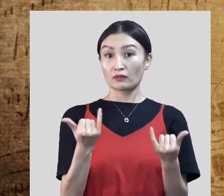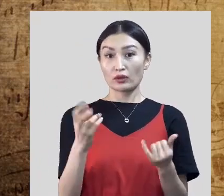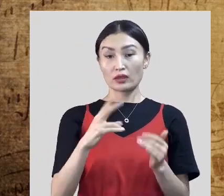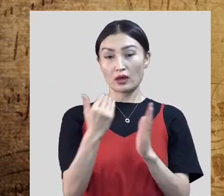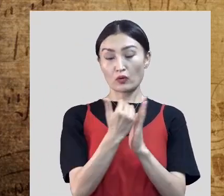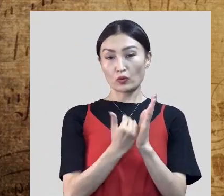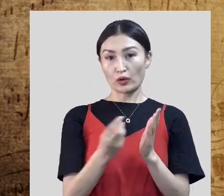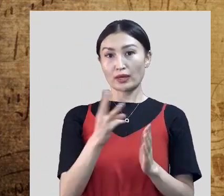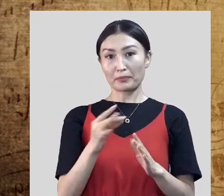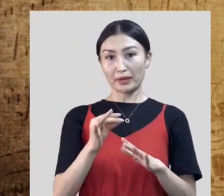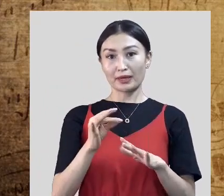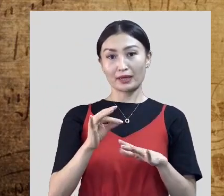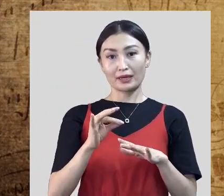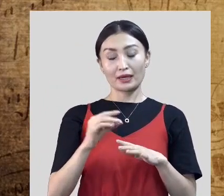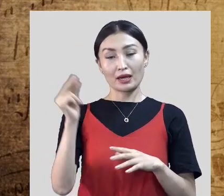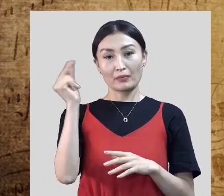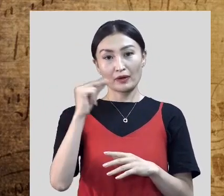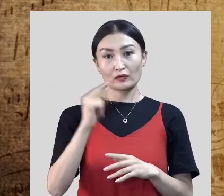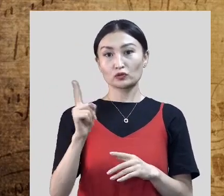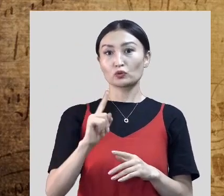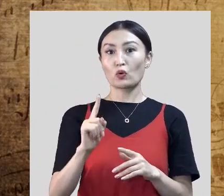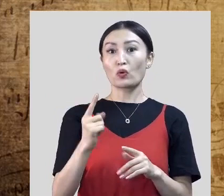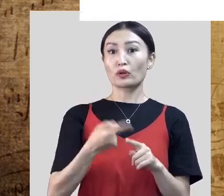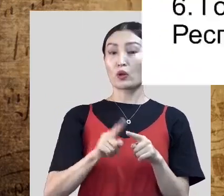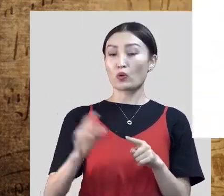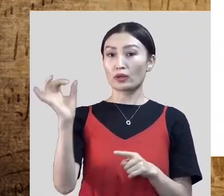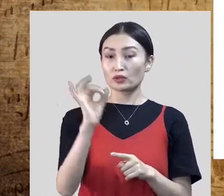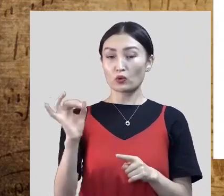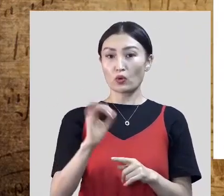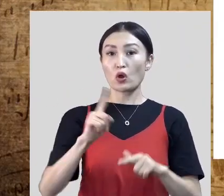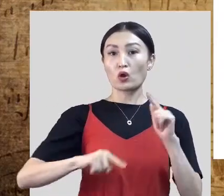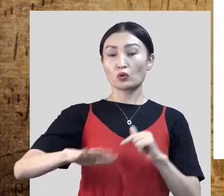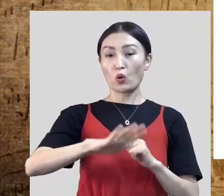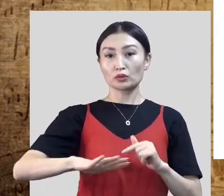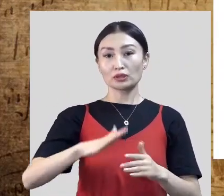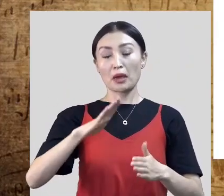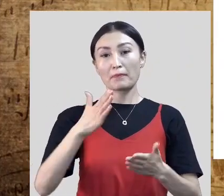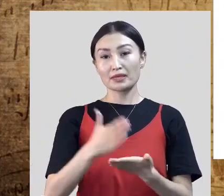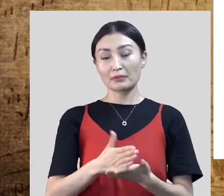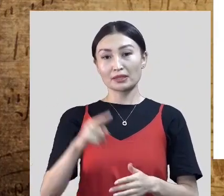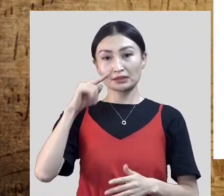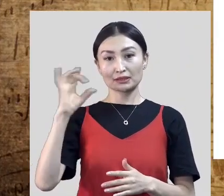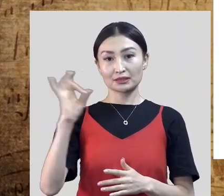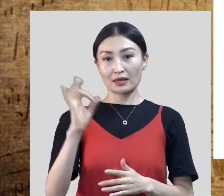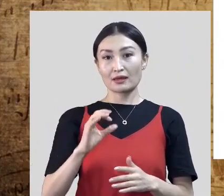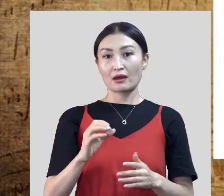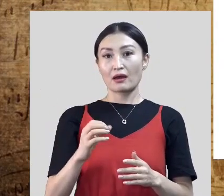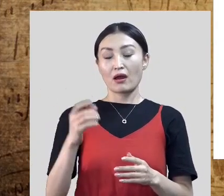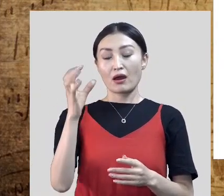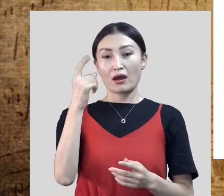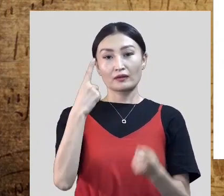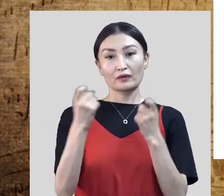Сегодня на уроке мы пройдем, что изучает история, что такое родина, местоположение Кыргызстана, основные сведения